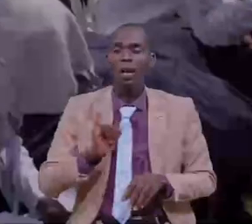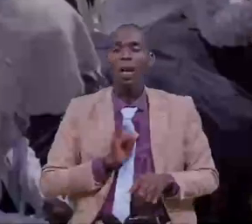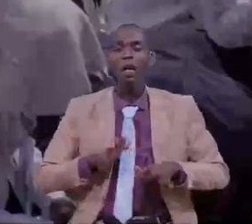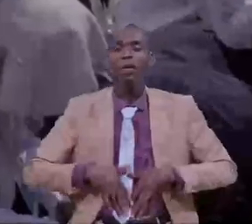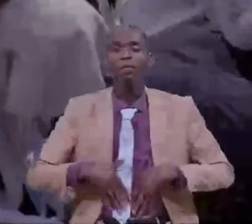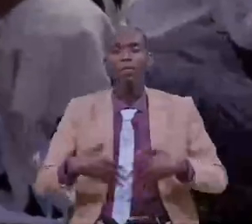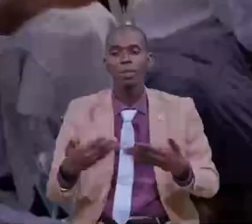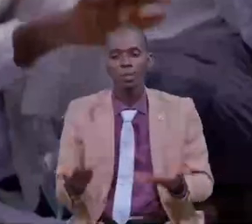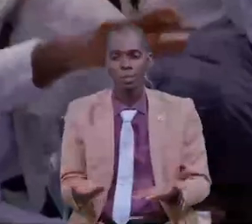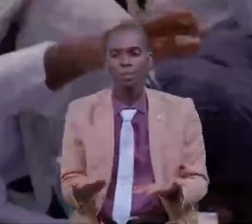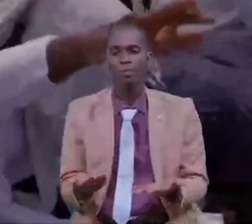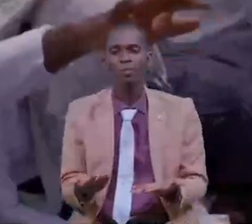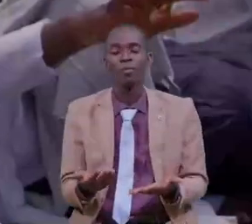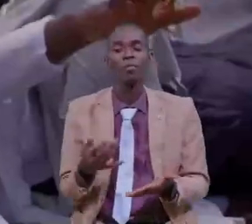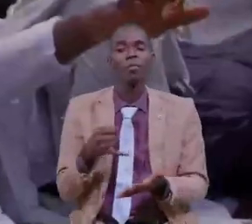je confesse,